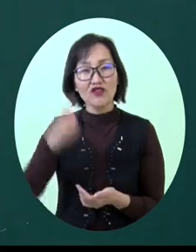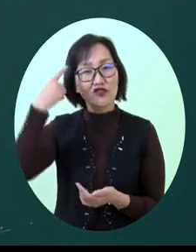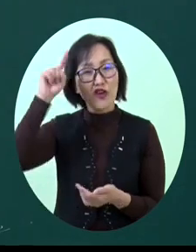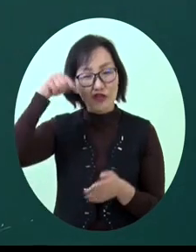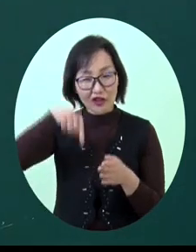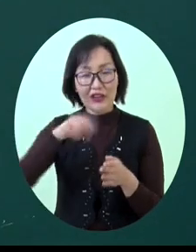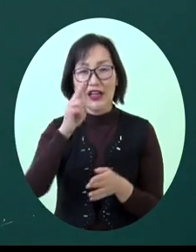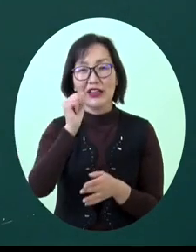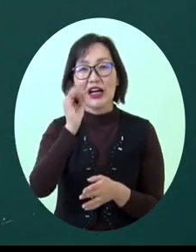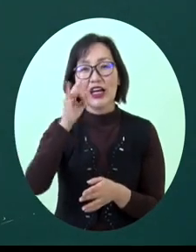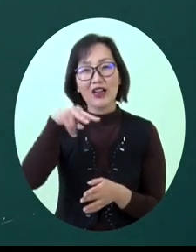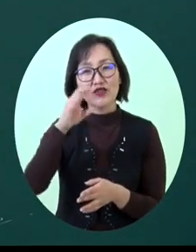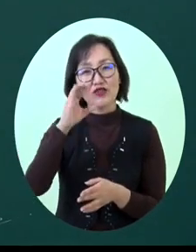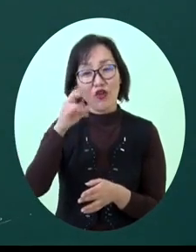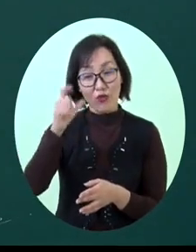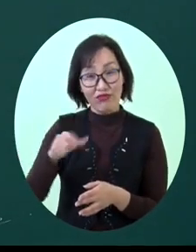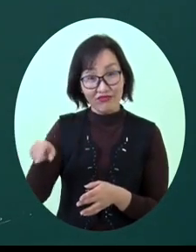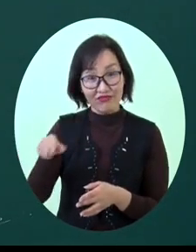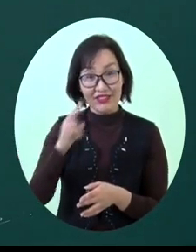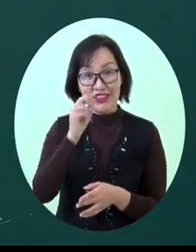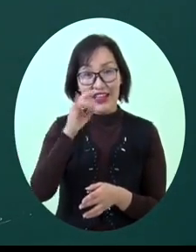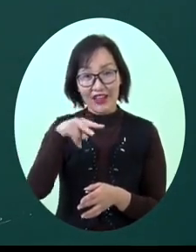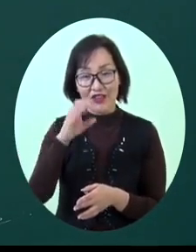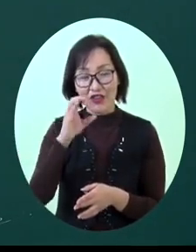Айн зохиолын Карлсон,